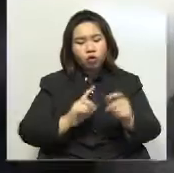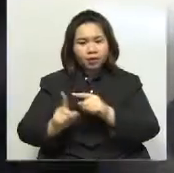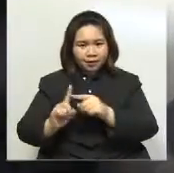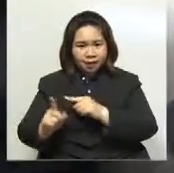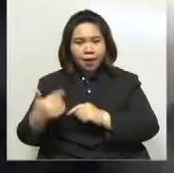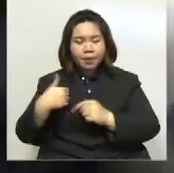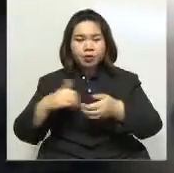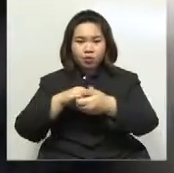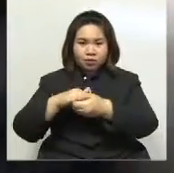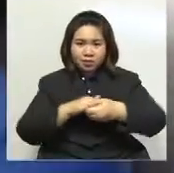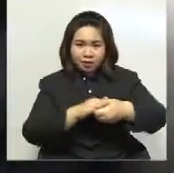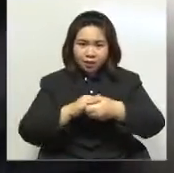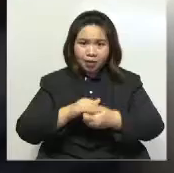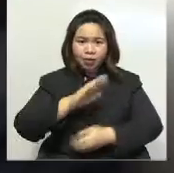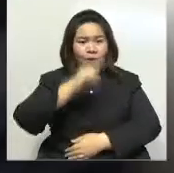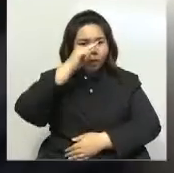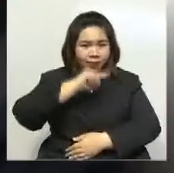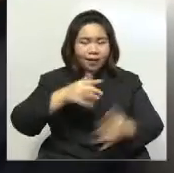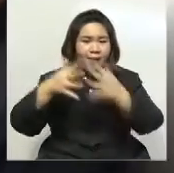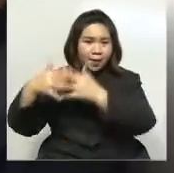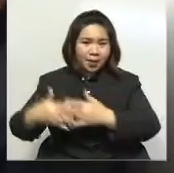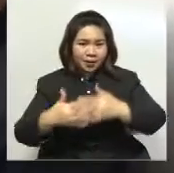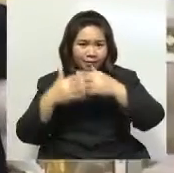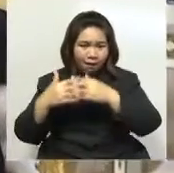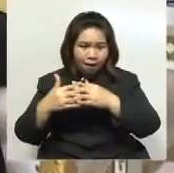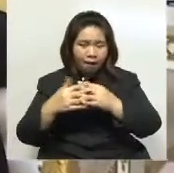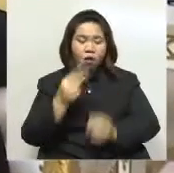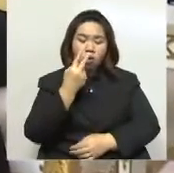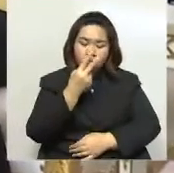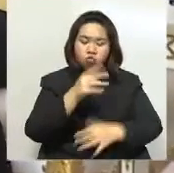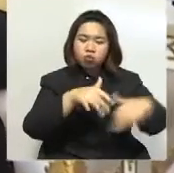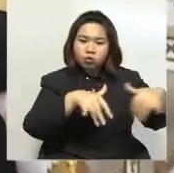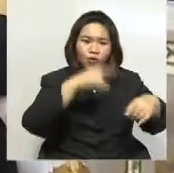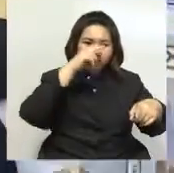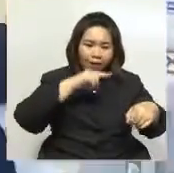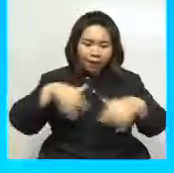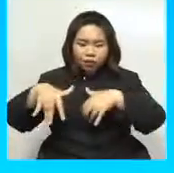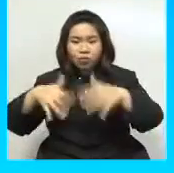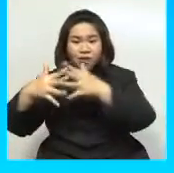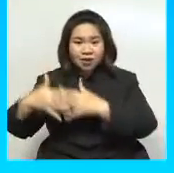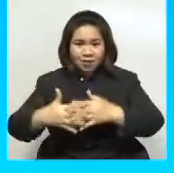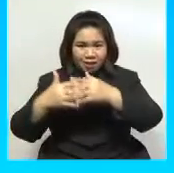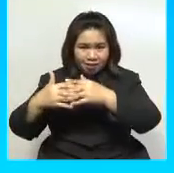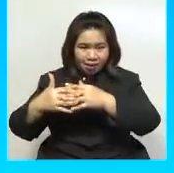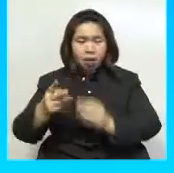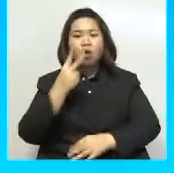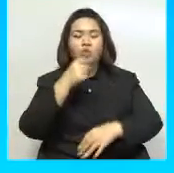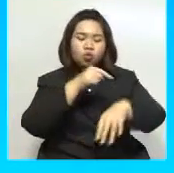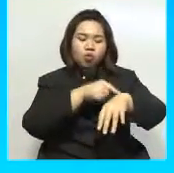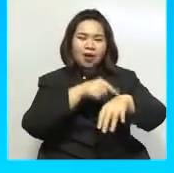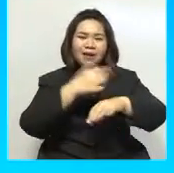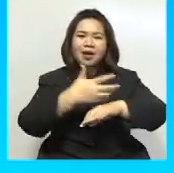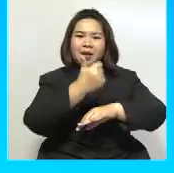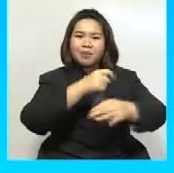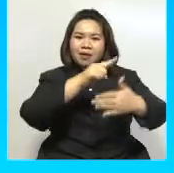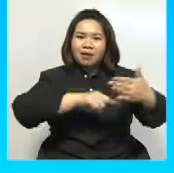ทั้งเรื่องความสัมพันธ์ระหว่างประเทศและชีวิตความเป็นอยู่ของประชาชนทั้งสองประเทศรวมถึงเรื่องของเงื่อนเวลาทางการเมื